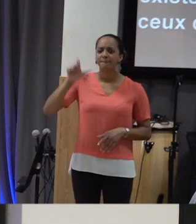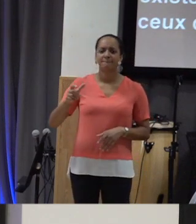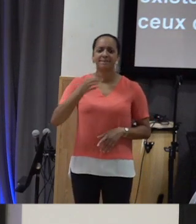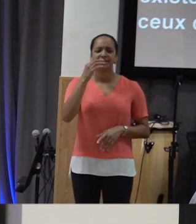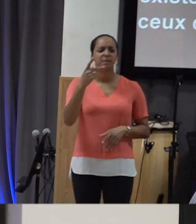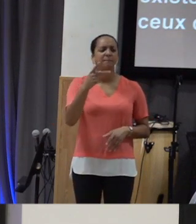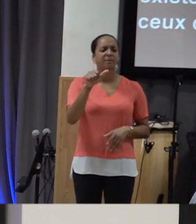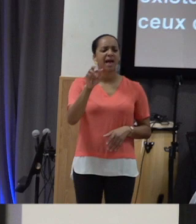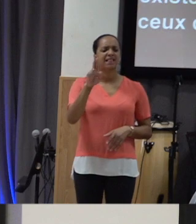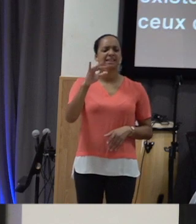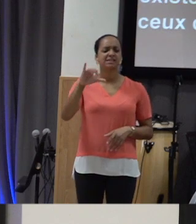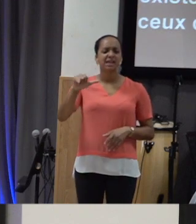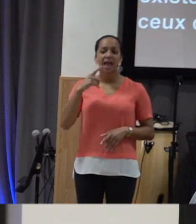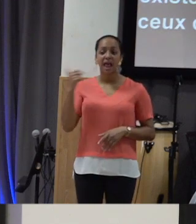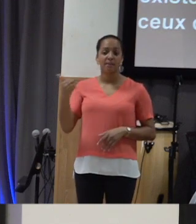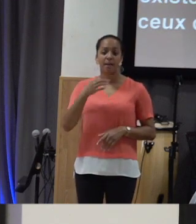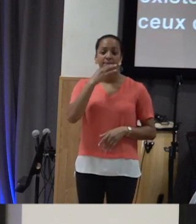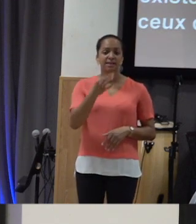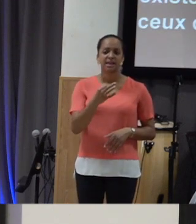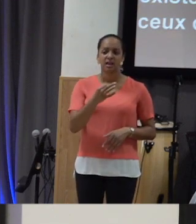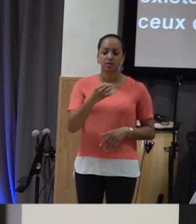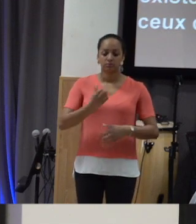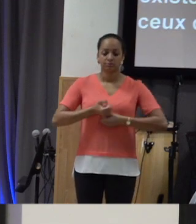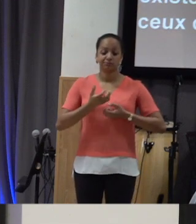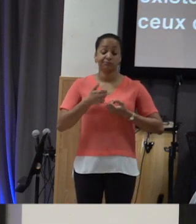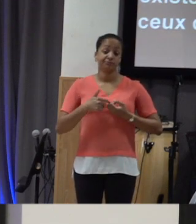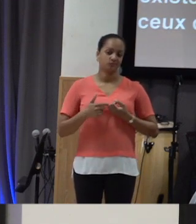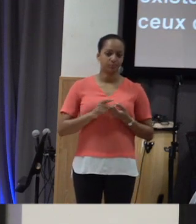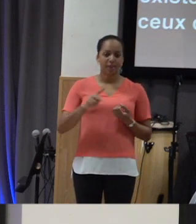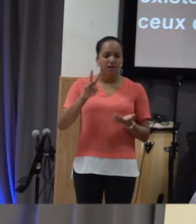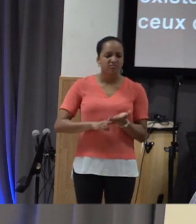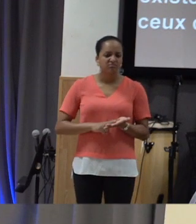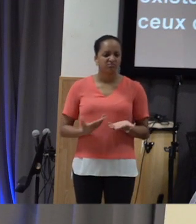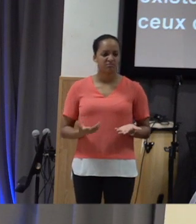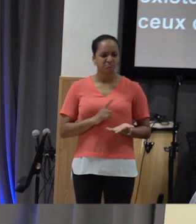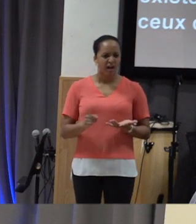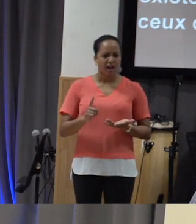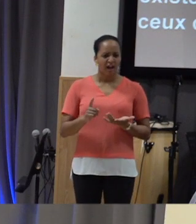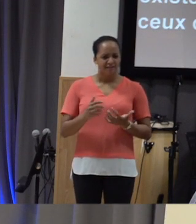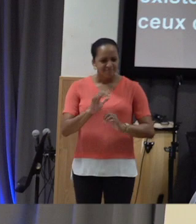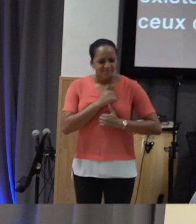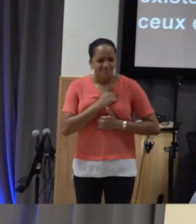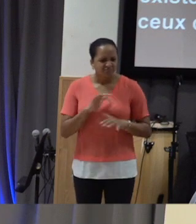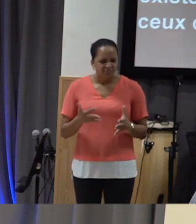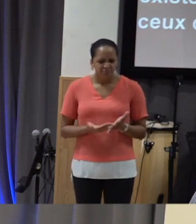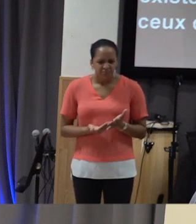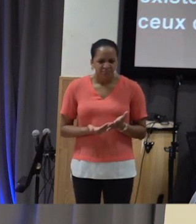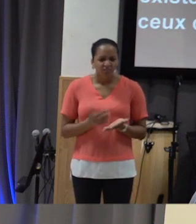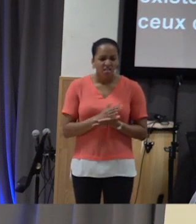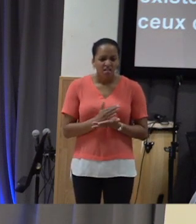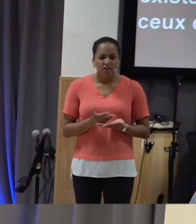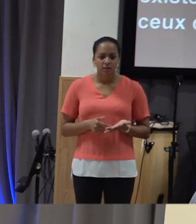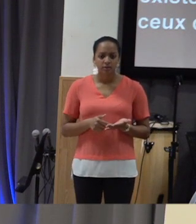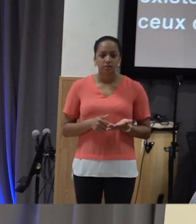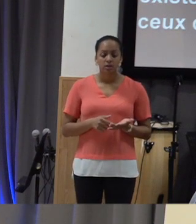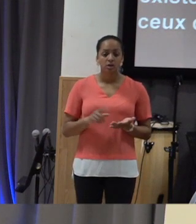l'incrédulité. L'incrédulité. Et pourquoi est-ce que Dieu a parlé comme cela? C'est parce qu'au milieu de nous, il y en a. Dieu ne parle